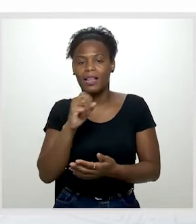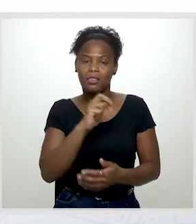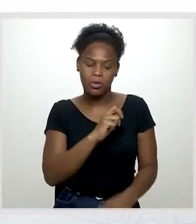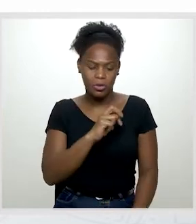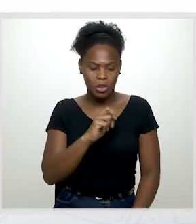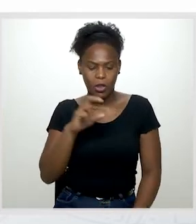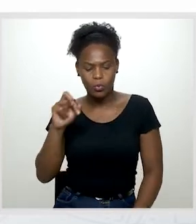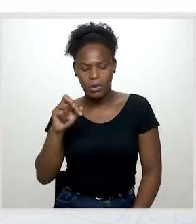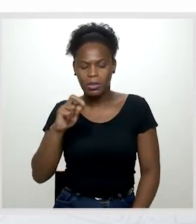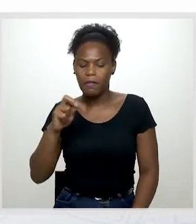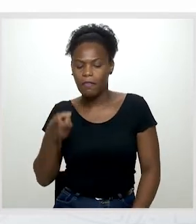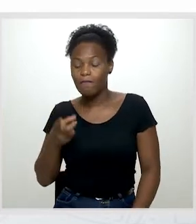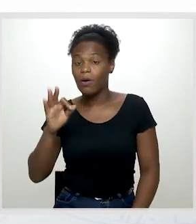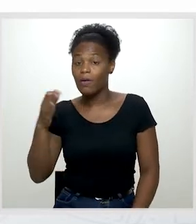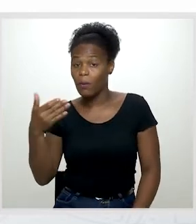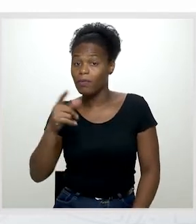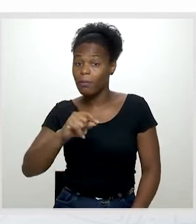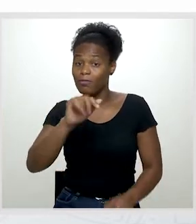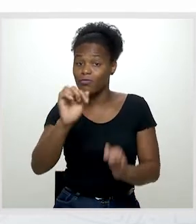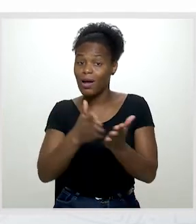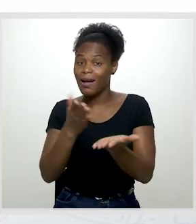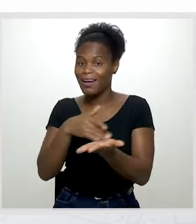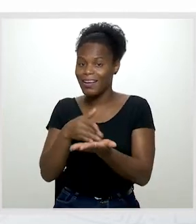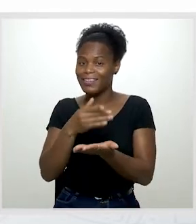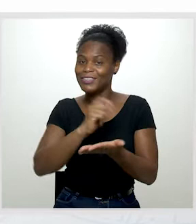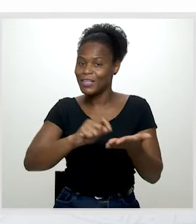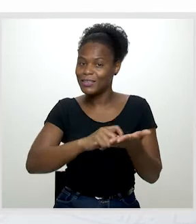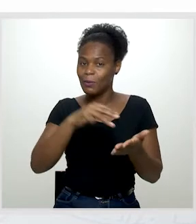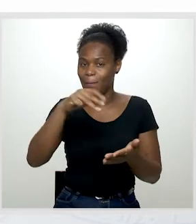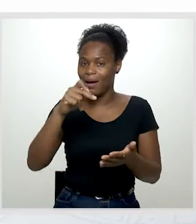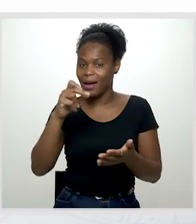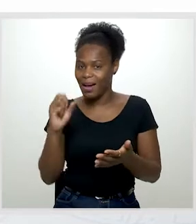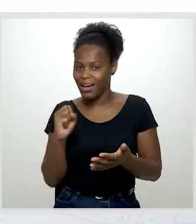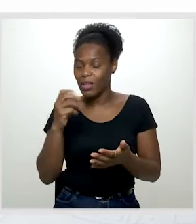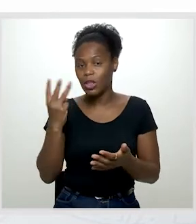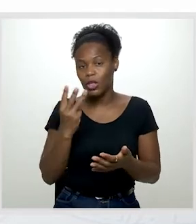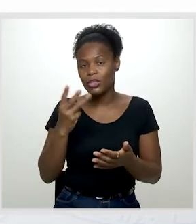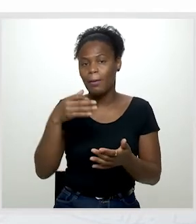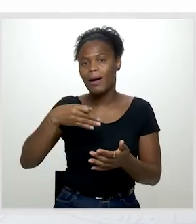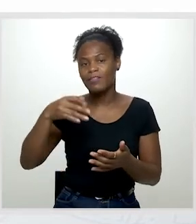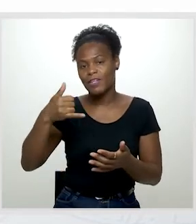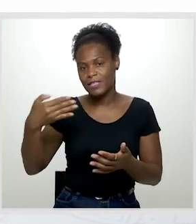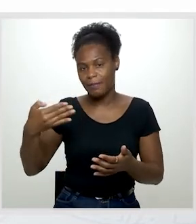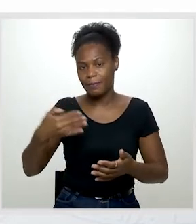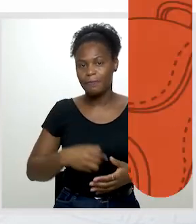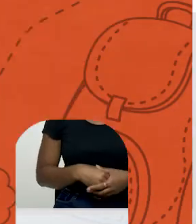39 et 41, et aussi le cahier d'exercice du MAC 3 à la page